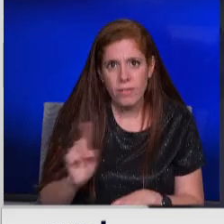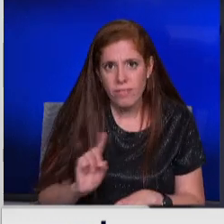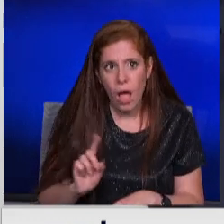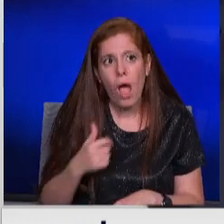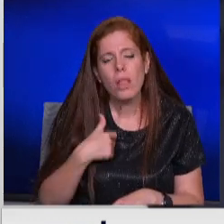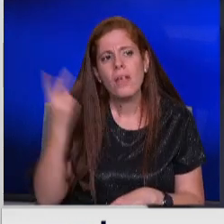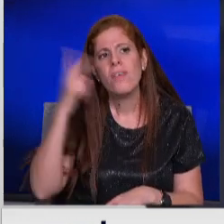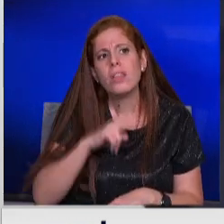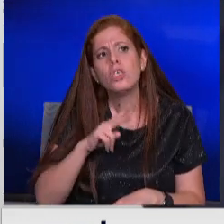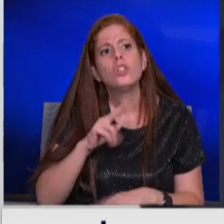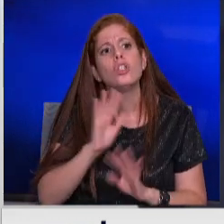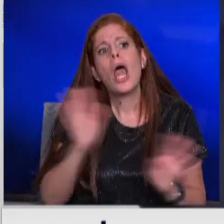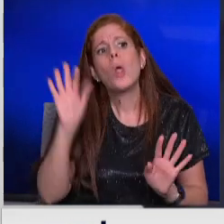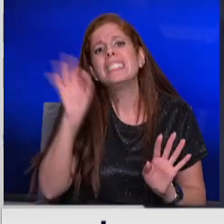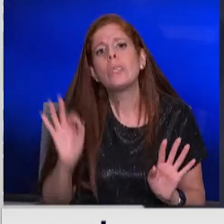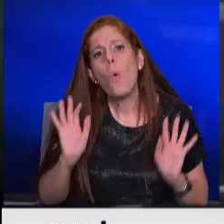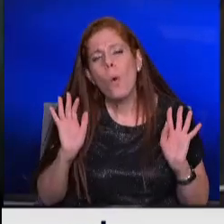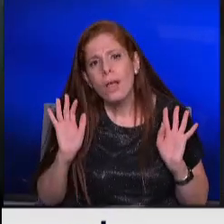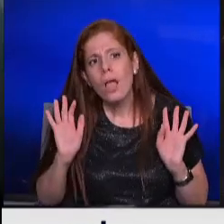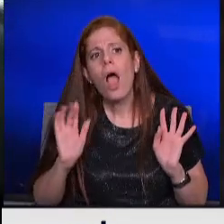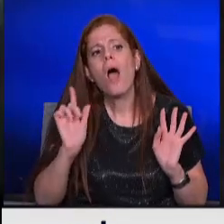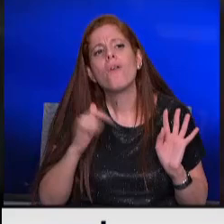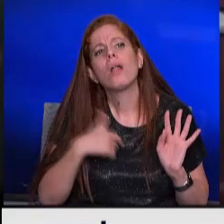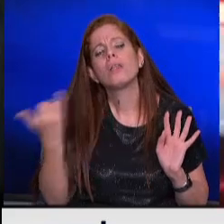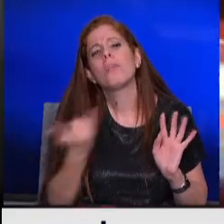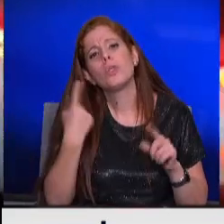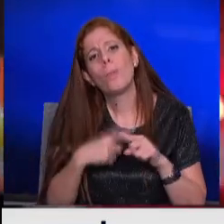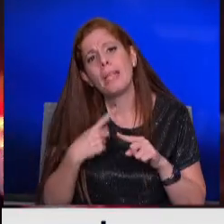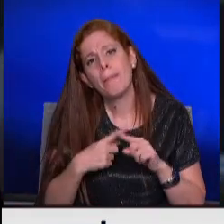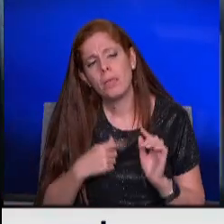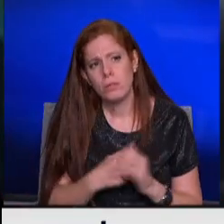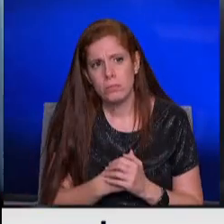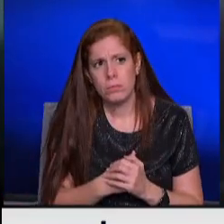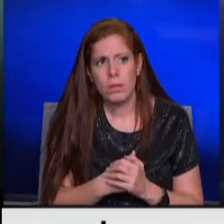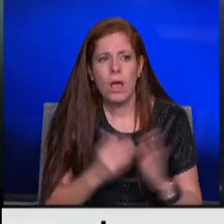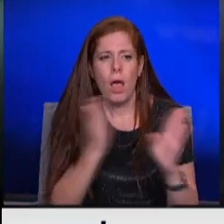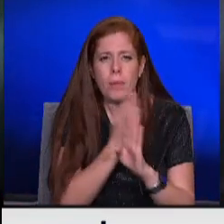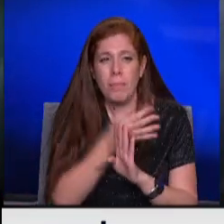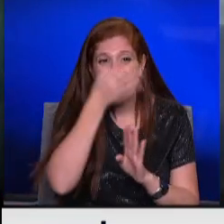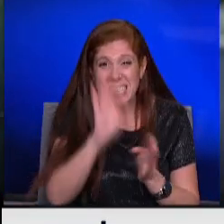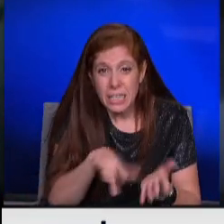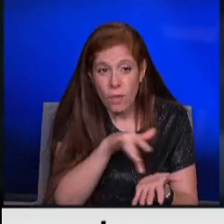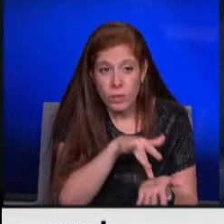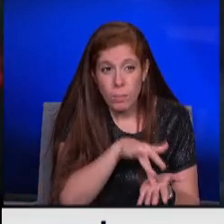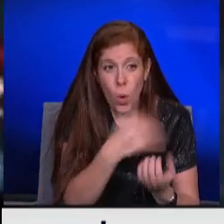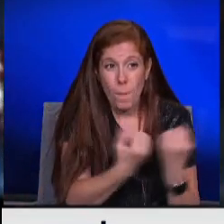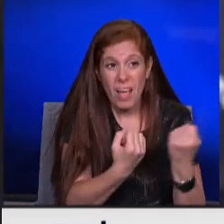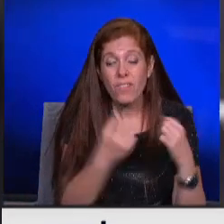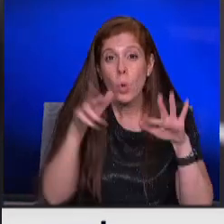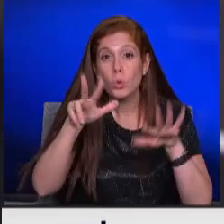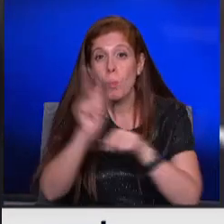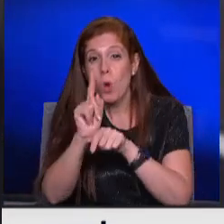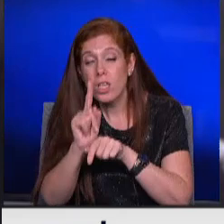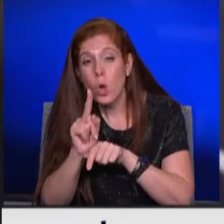שאין לו סיכוי, אבל אני תמיד אופטימי. המחבל עזב את הזירה ברכב, אך תוך 8 דקות חזר אליה ברגל.